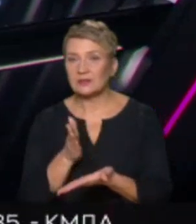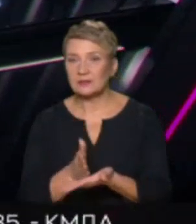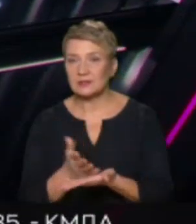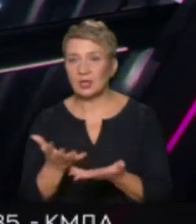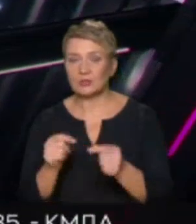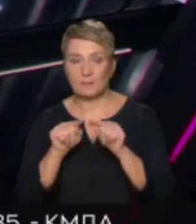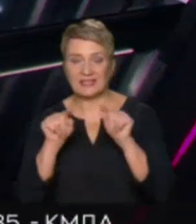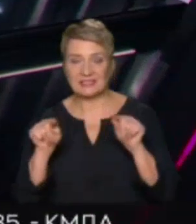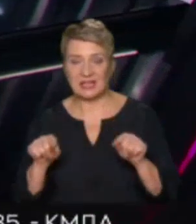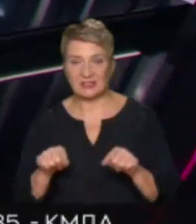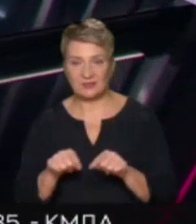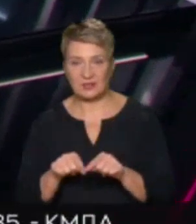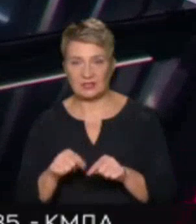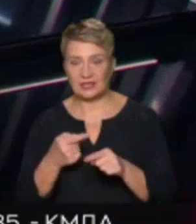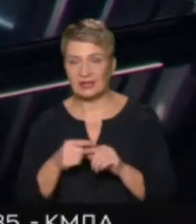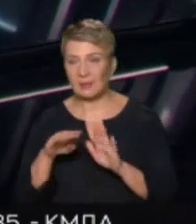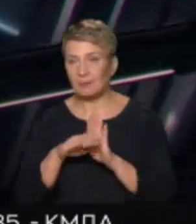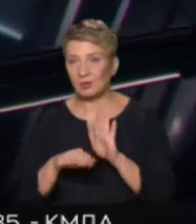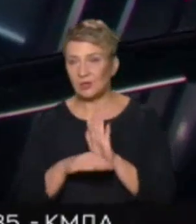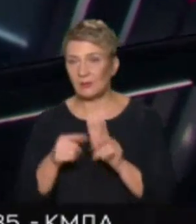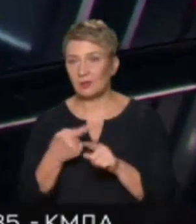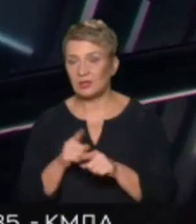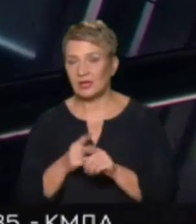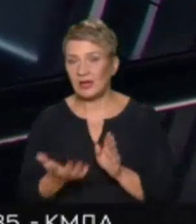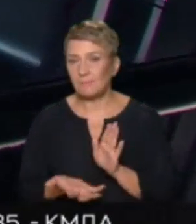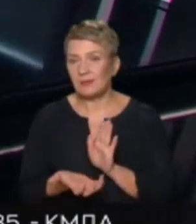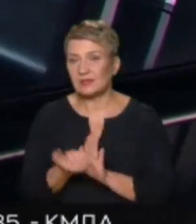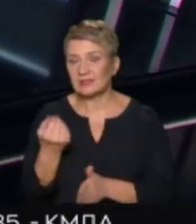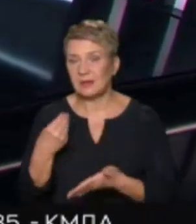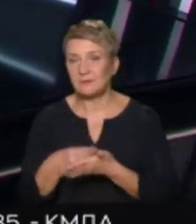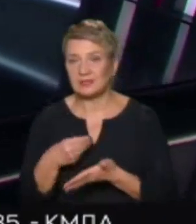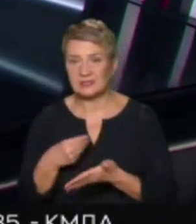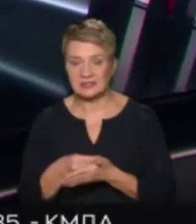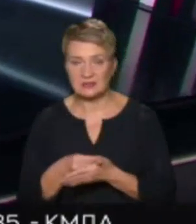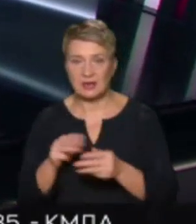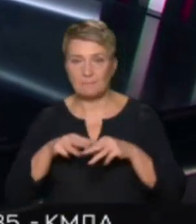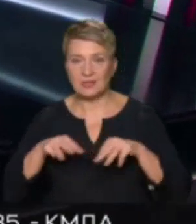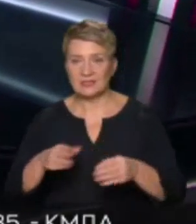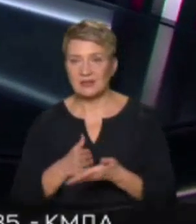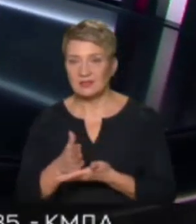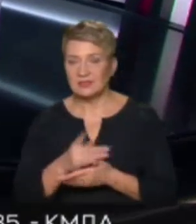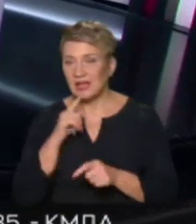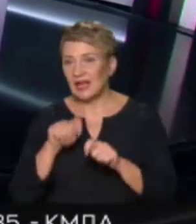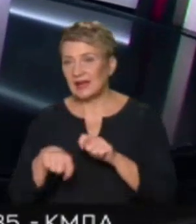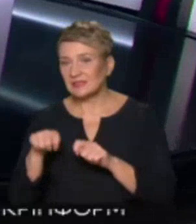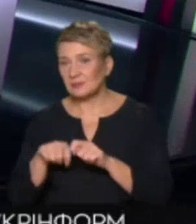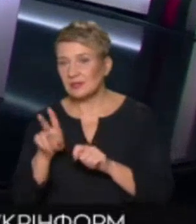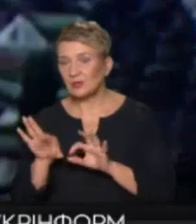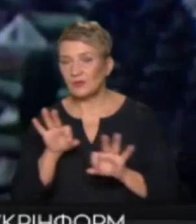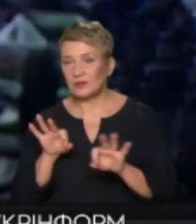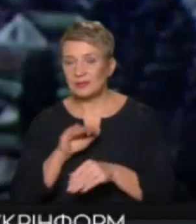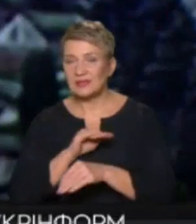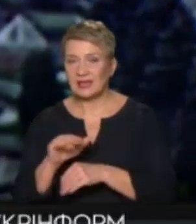сертифікат. Це програма, яка якраз підтримується, фінансується Міністерством ветеранів, експертами, які відібрані саме на рівні